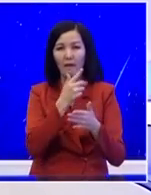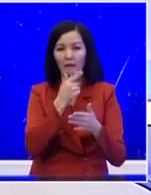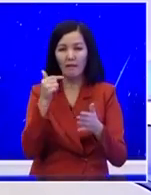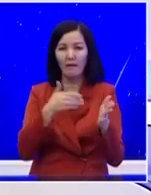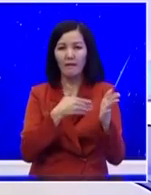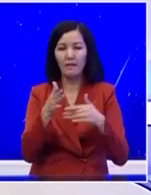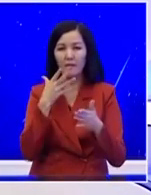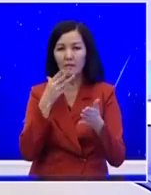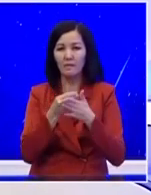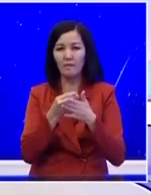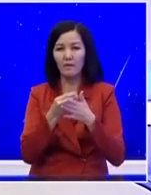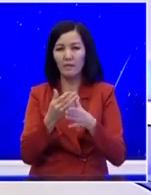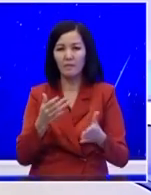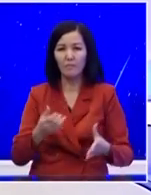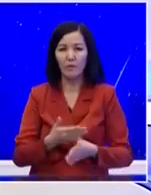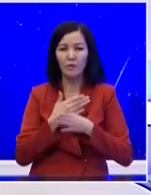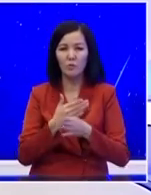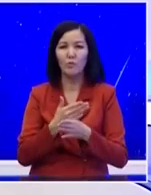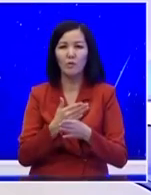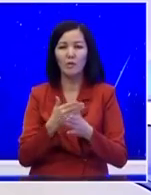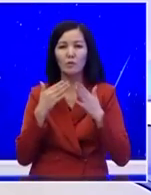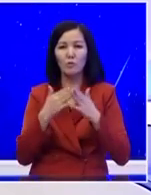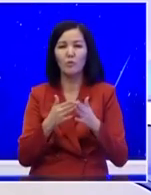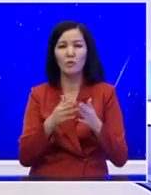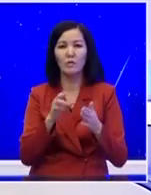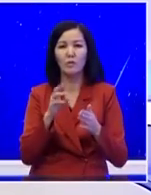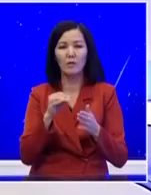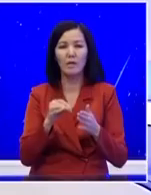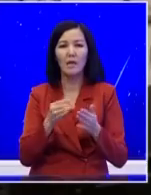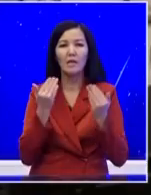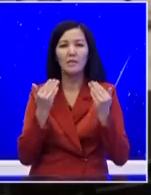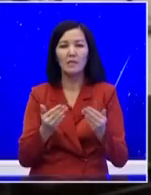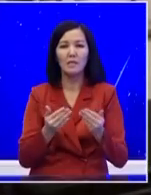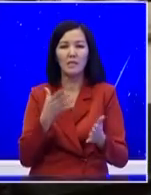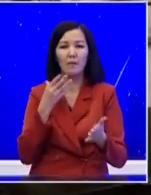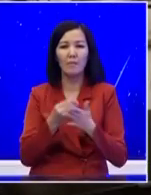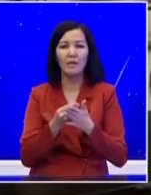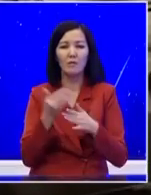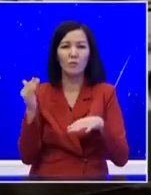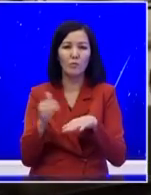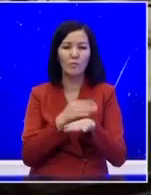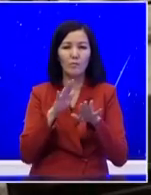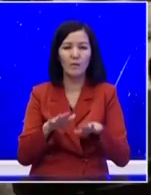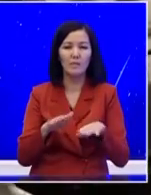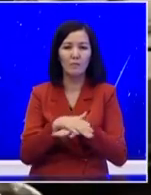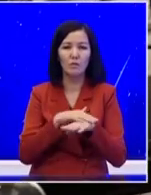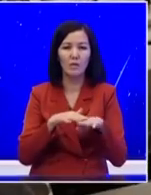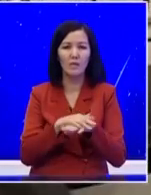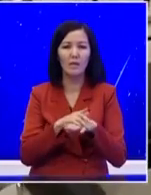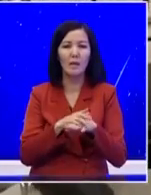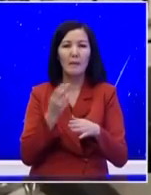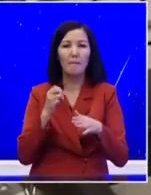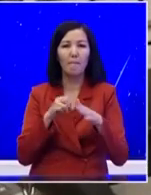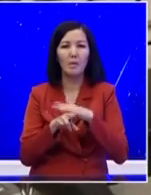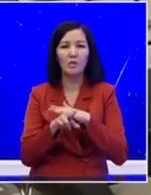свои территории спасенных в море нелегалов с судна Sea Watch. Настал их черед оплатить за доброту местным жителям. Беженцы